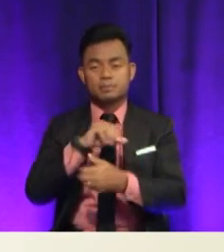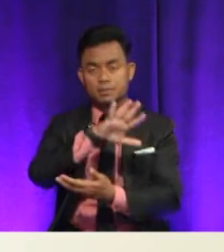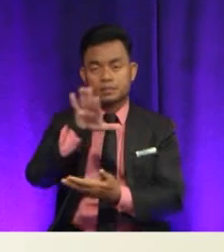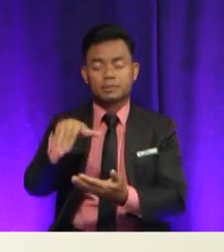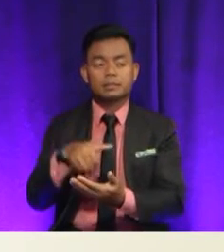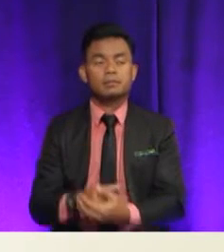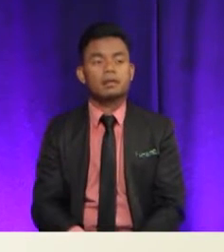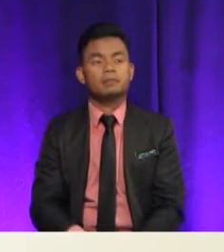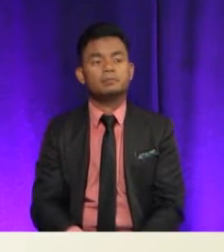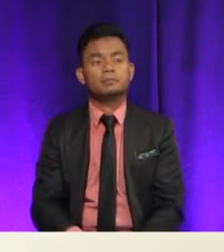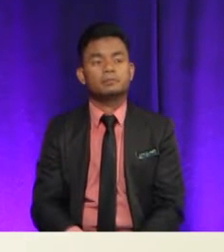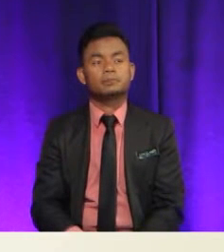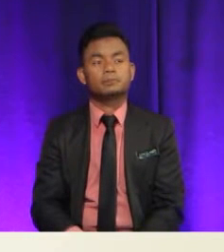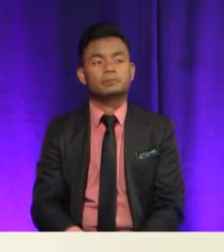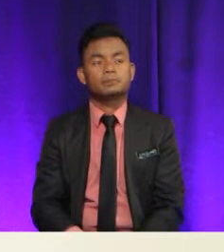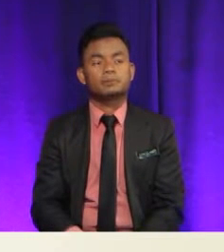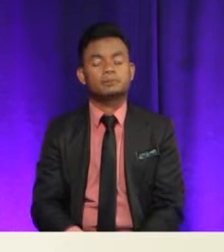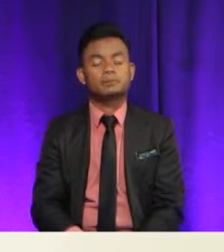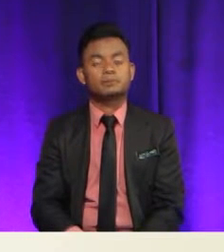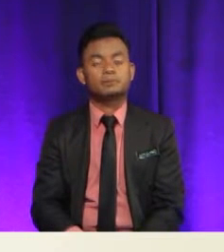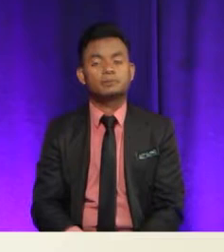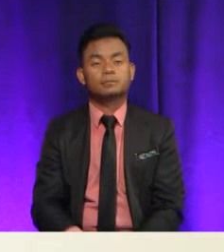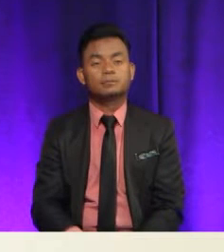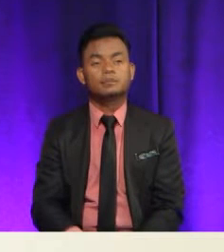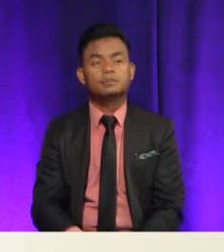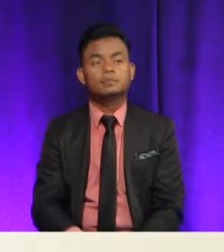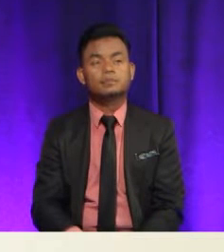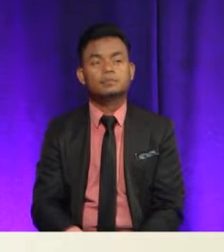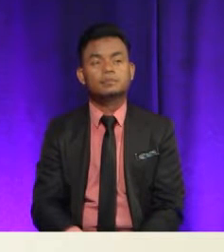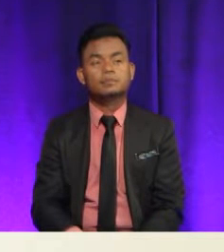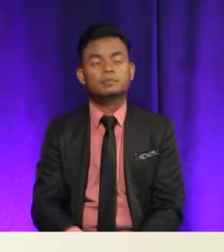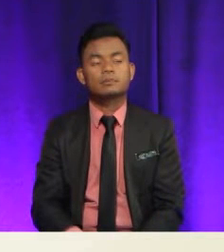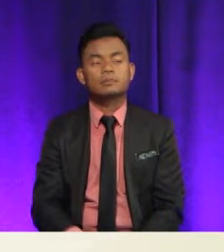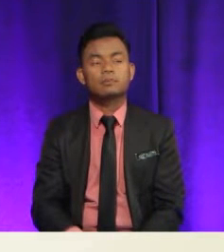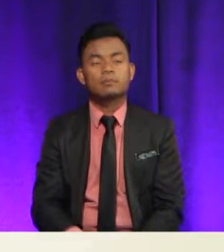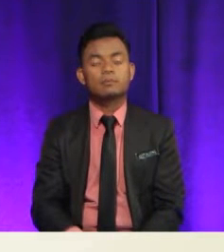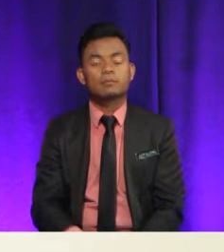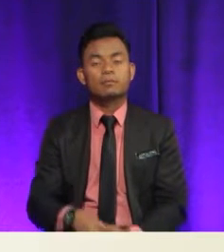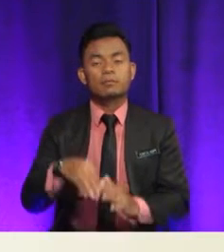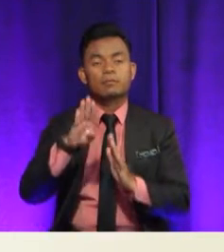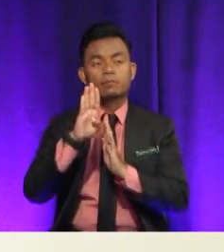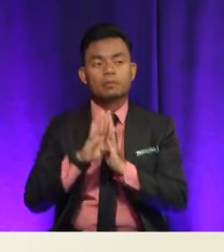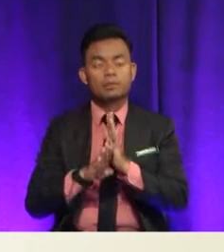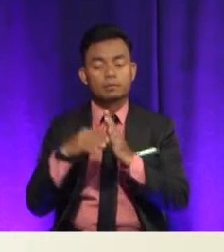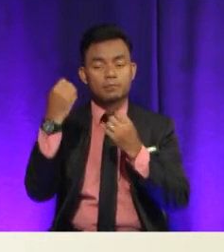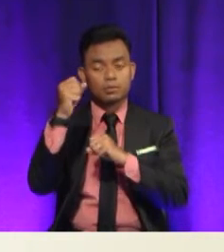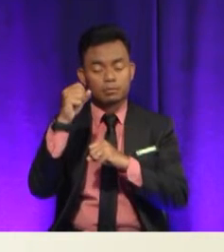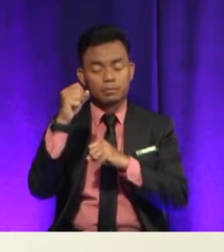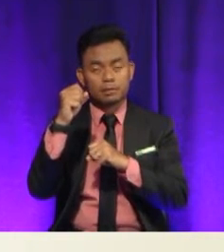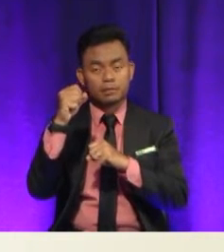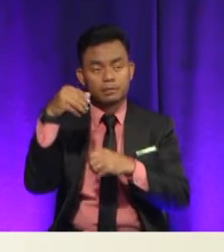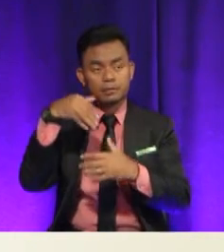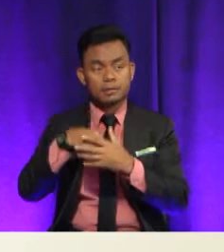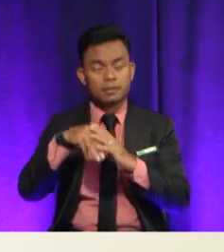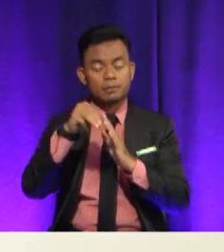kepribadian unggul watak Raja ataupun watak Baginda di mana bersopan dalam memberi kita dia